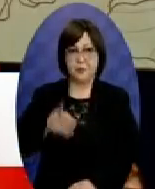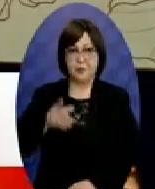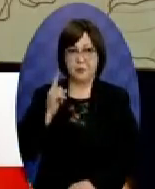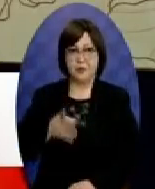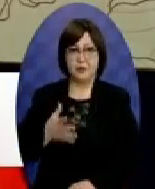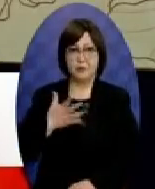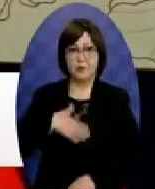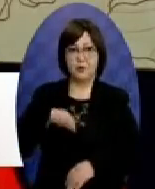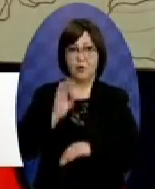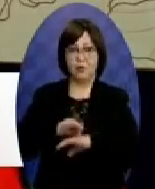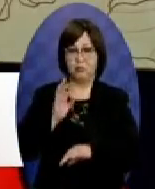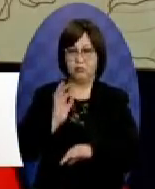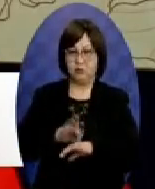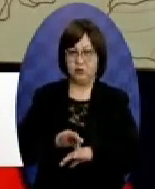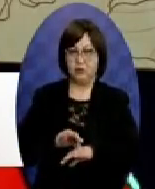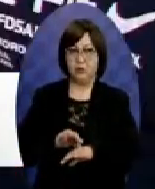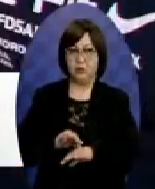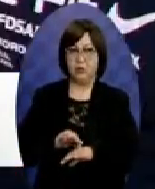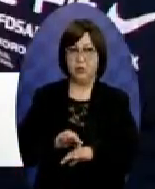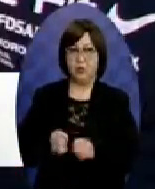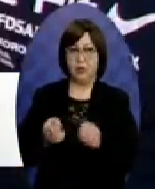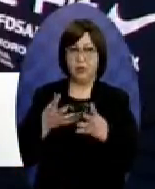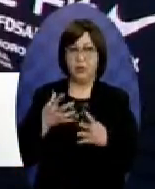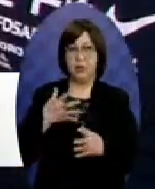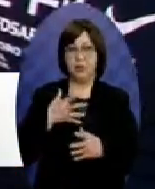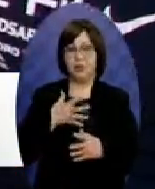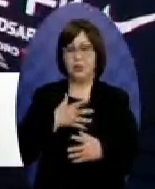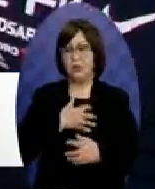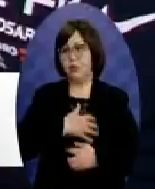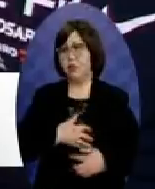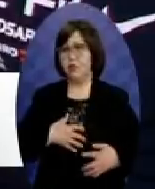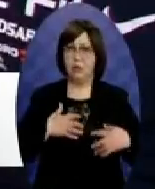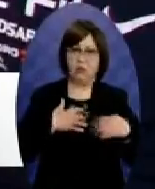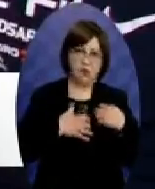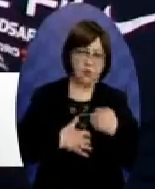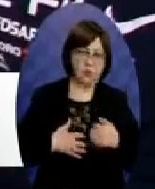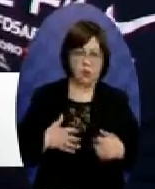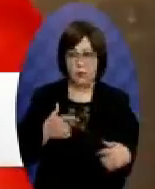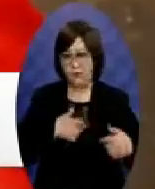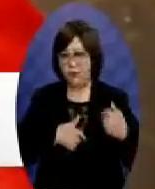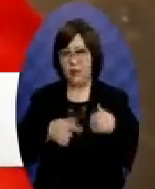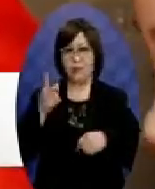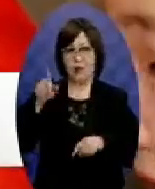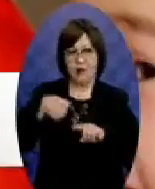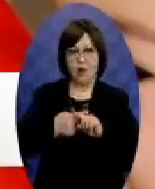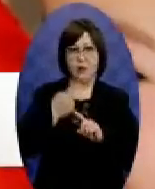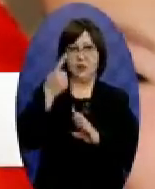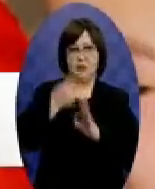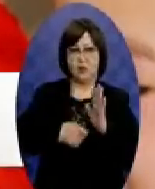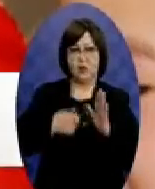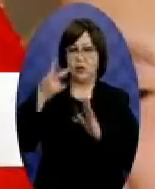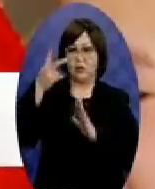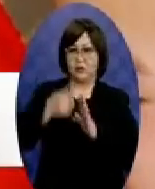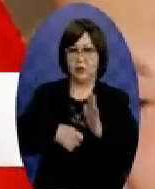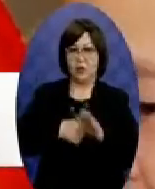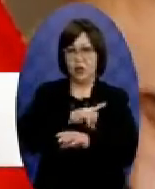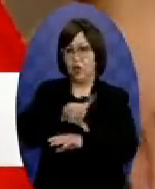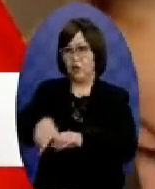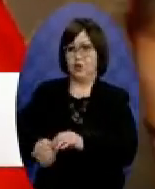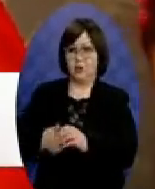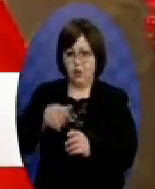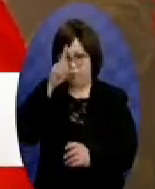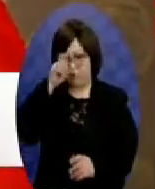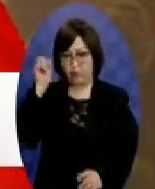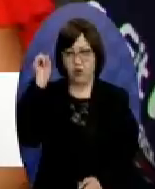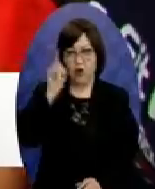маань бас өвчтэй гарангууд нэг тэр тухайн үед их хямарч байсан хэрвээ дахин нэг сар юм уу хоёр сар болсон бол бас идэхгүй байх магадлал